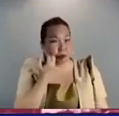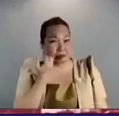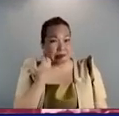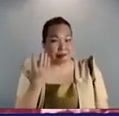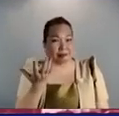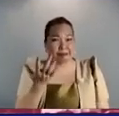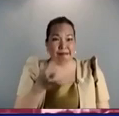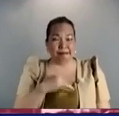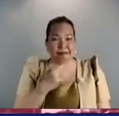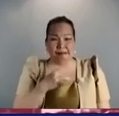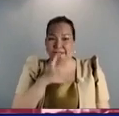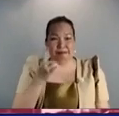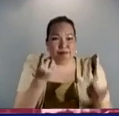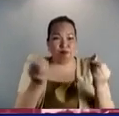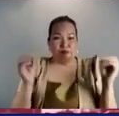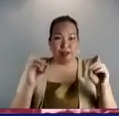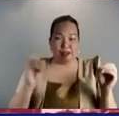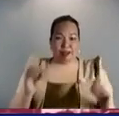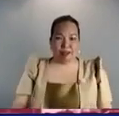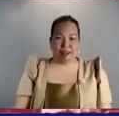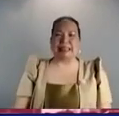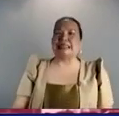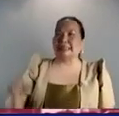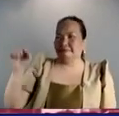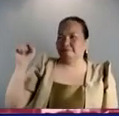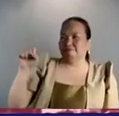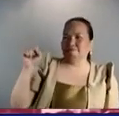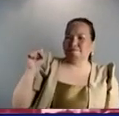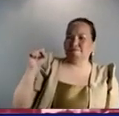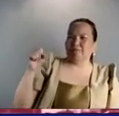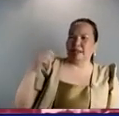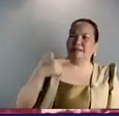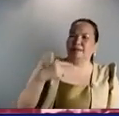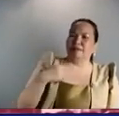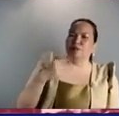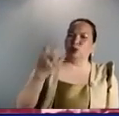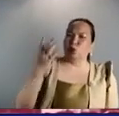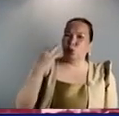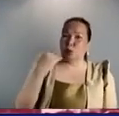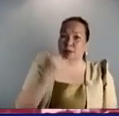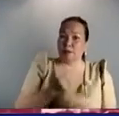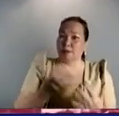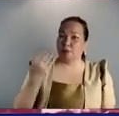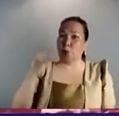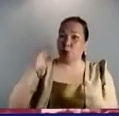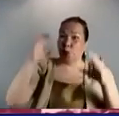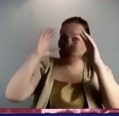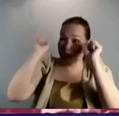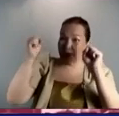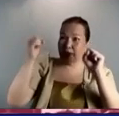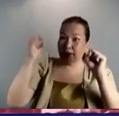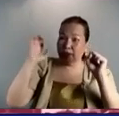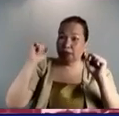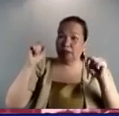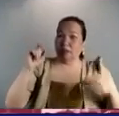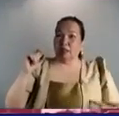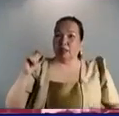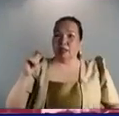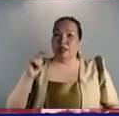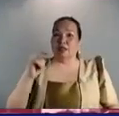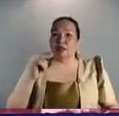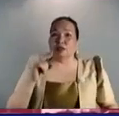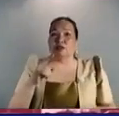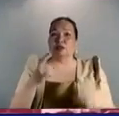talaga natupad? Meron din po sa mga naging pangulo natin na kumbaga man parang extension